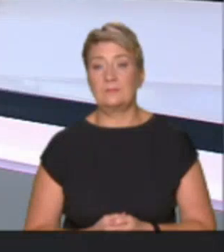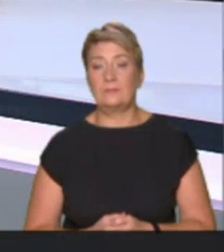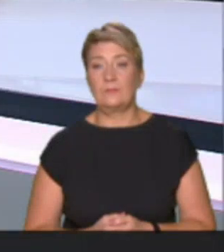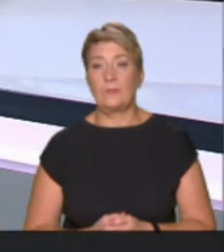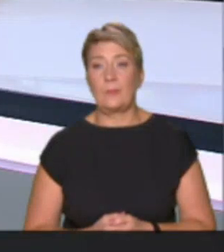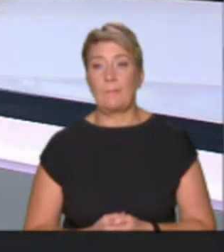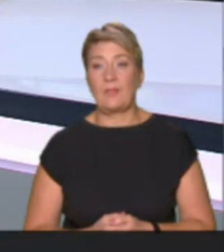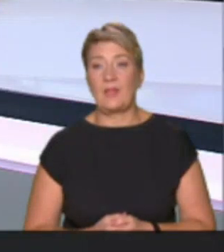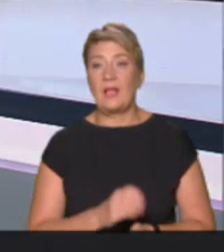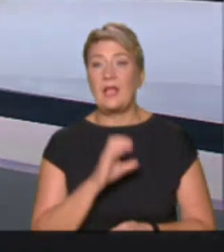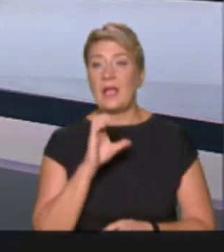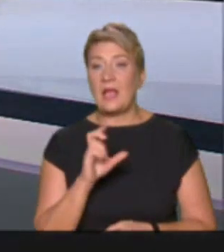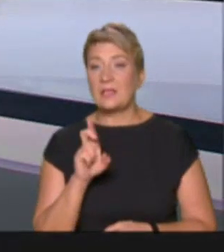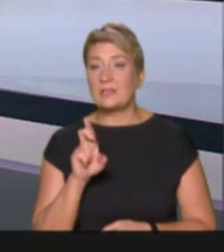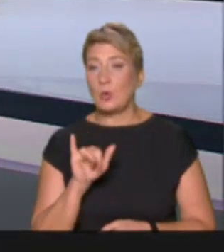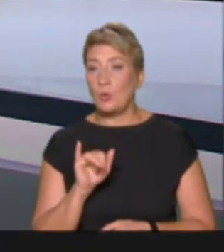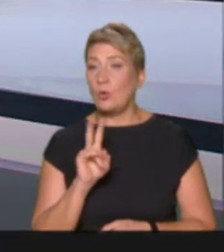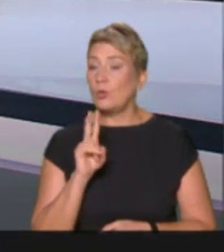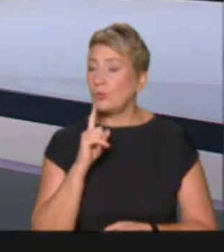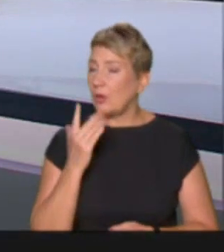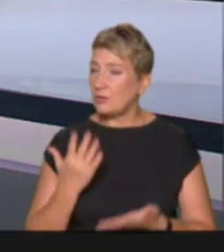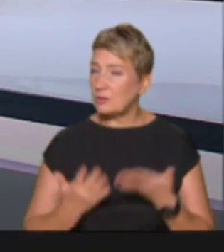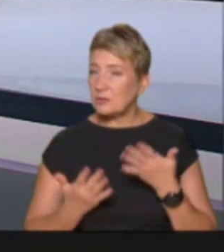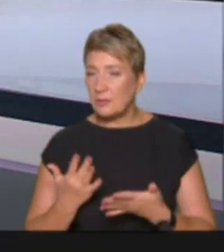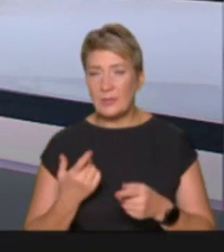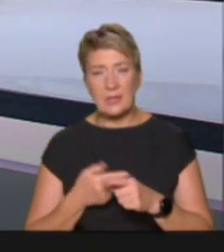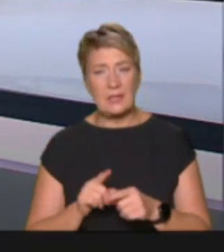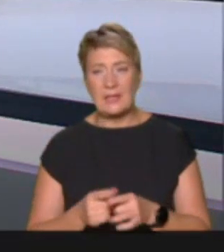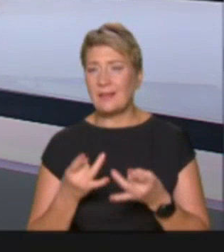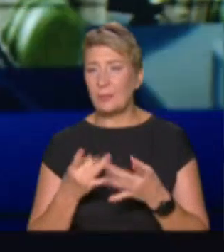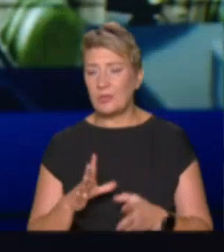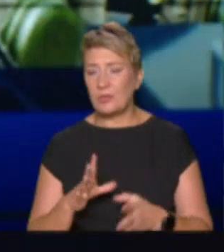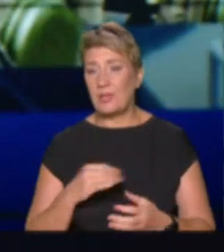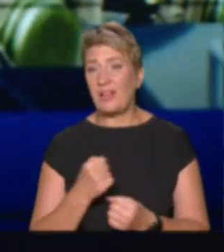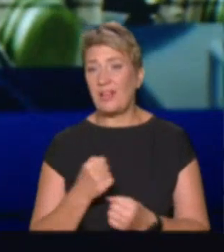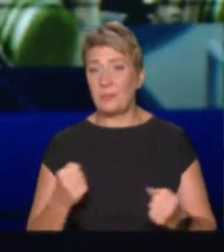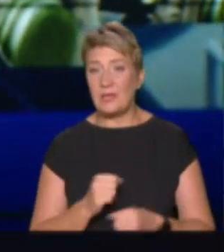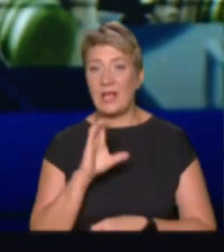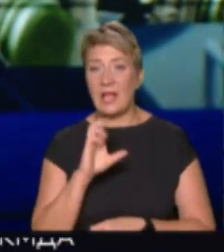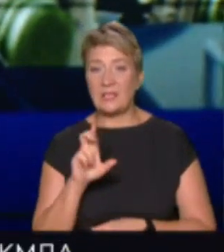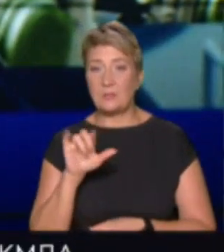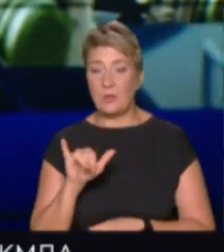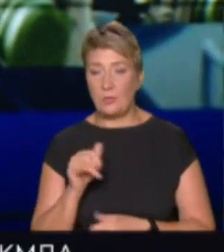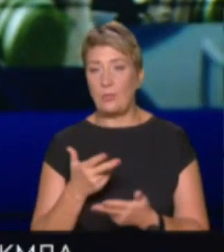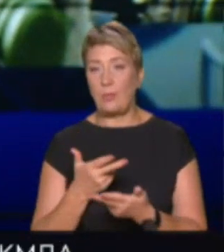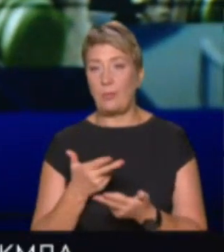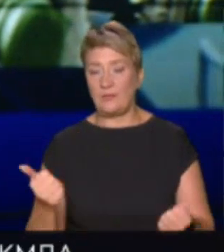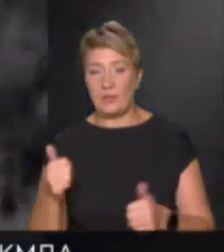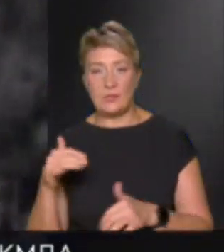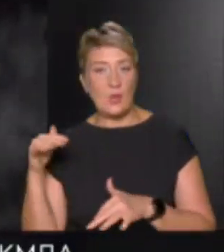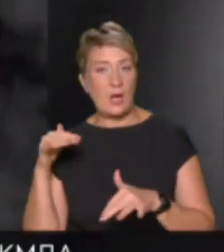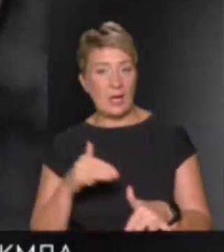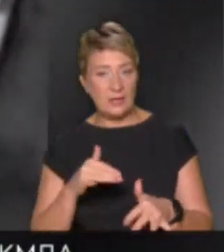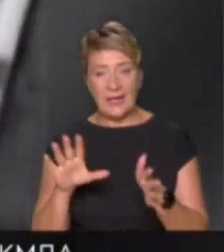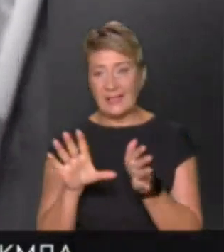Служби безпеки вже, якщо ті, хто сумніваються, мовляв, це не просто були вибухи, служба безпеки вже підтвердила, що атака на електростанцію в